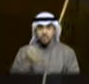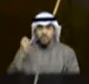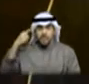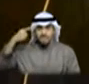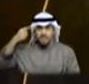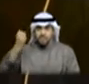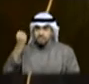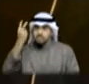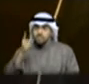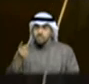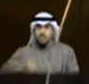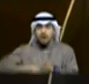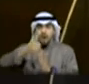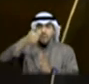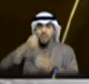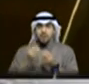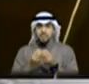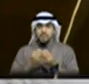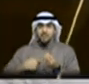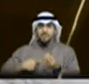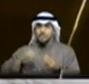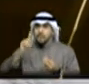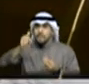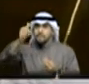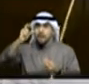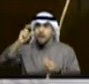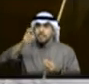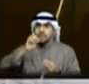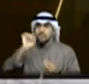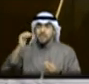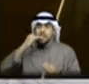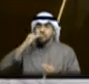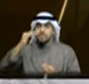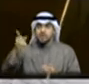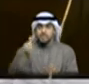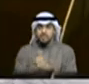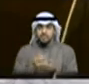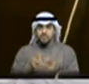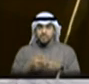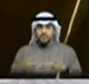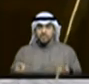ولمجموعة بادر أنت قادر الشبابية